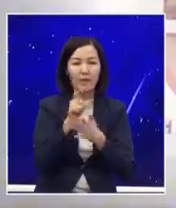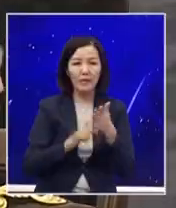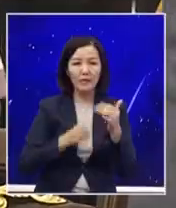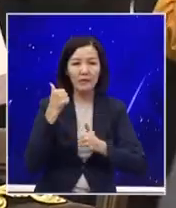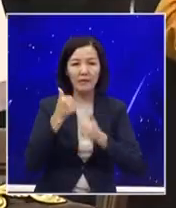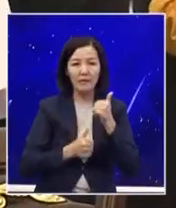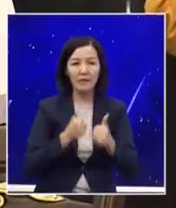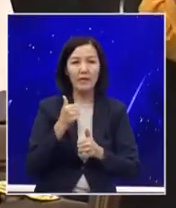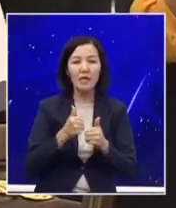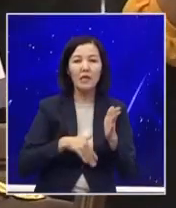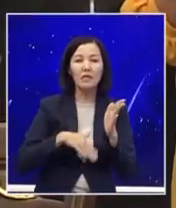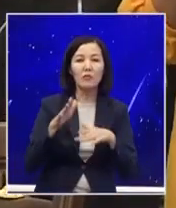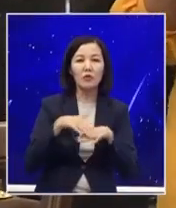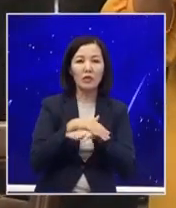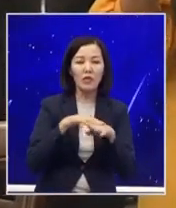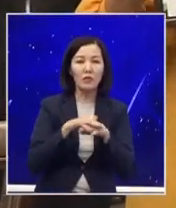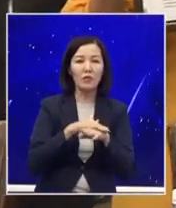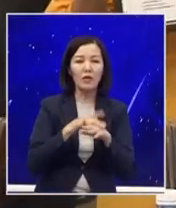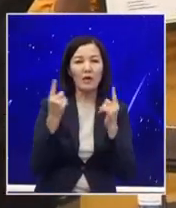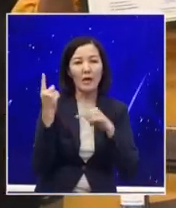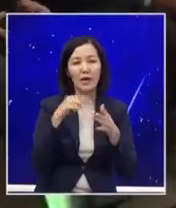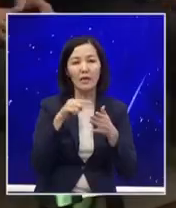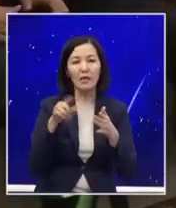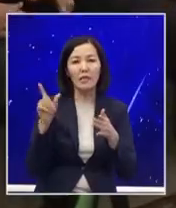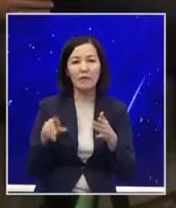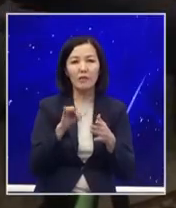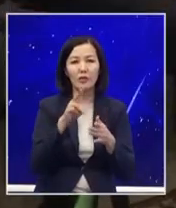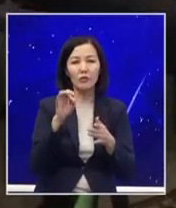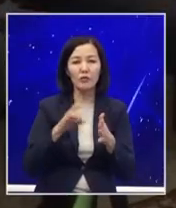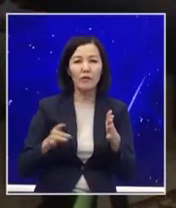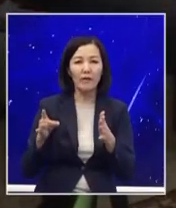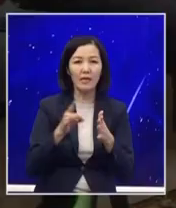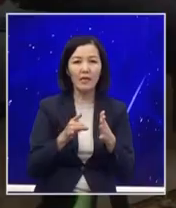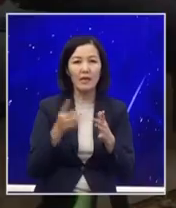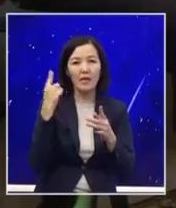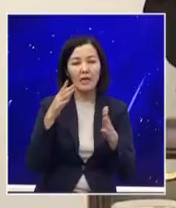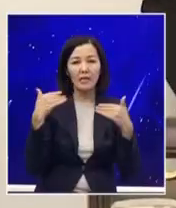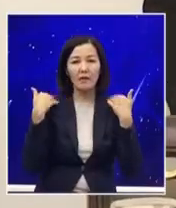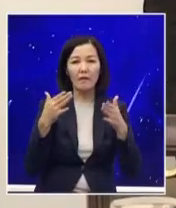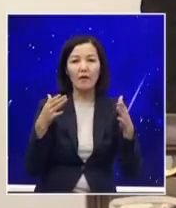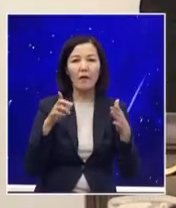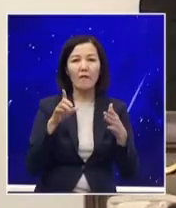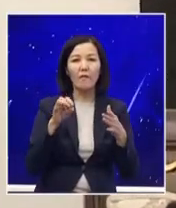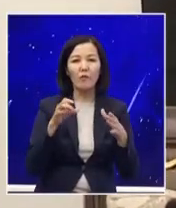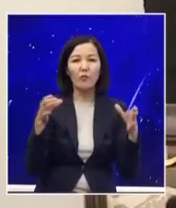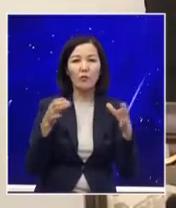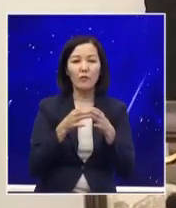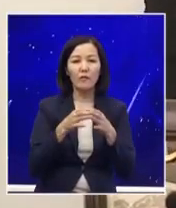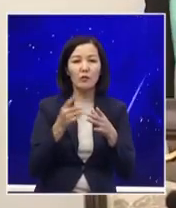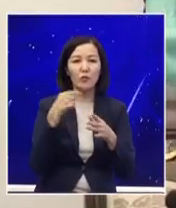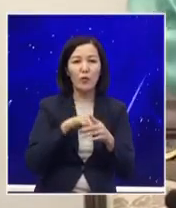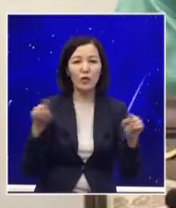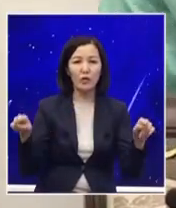организацию поэтического соревнования среди лучших народных акынов Жетысусского края инициировал фронт-офис Рухани Жангру.